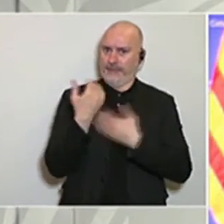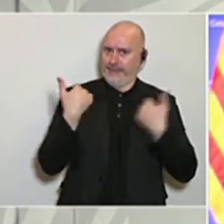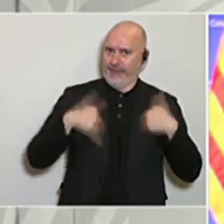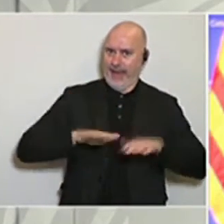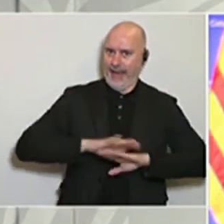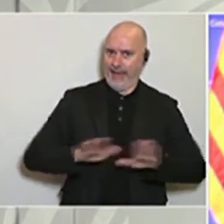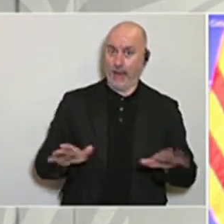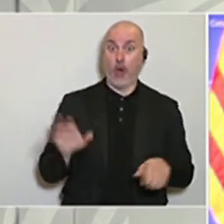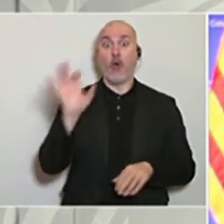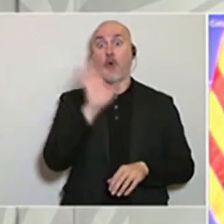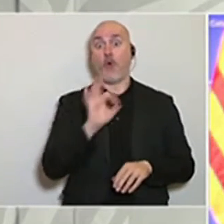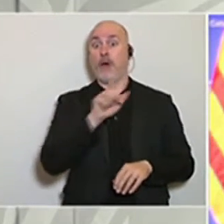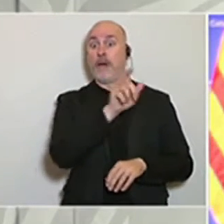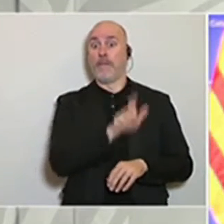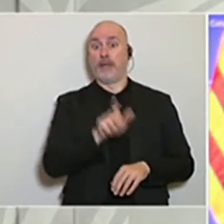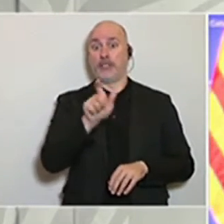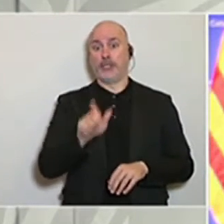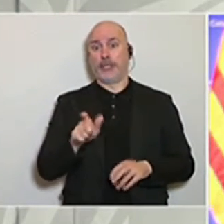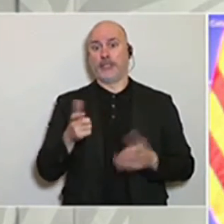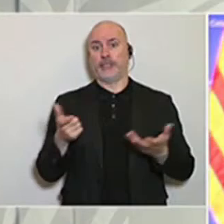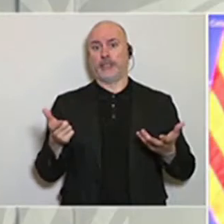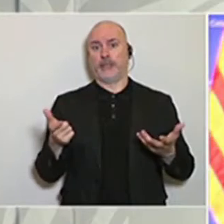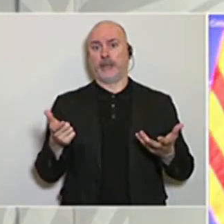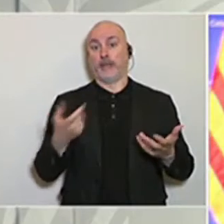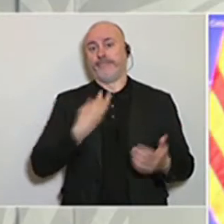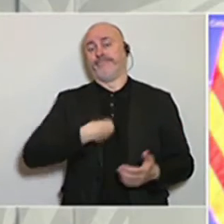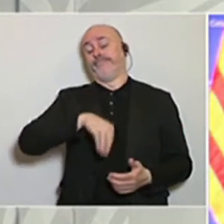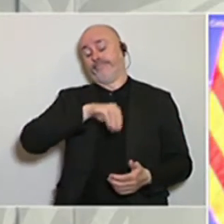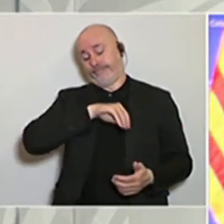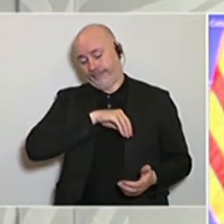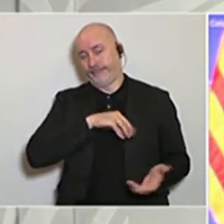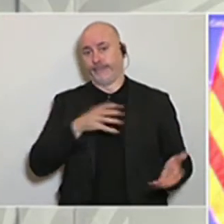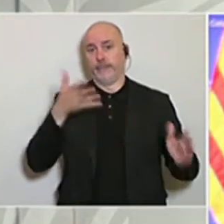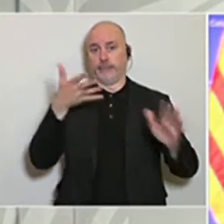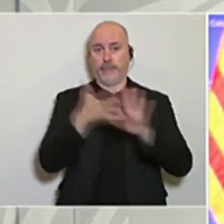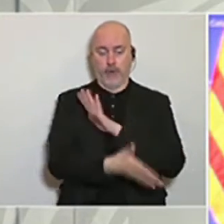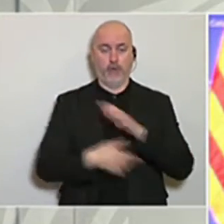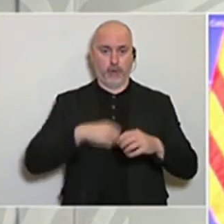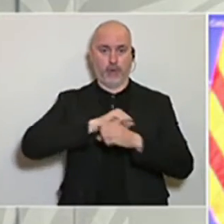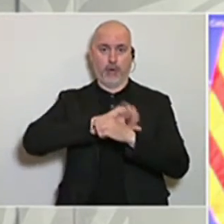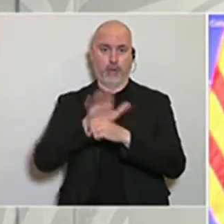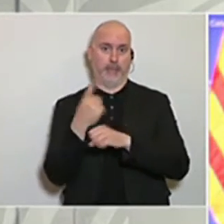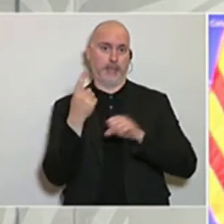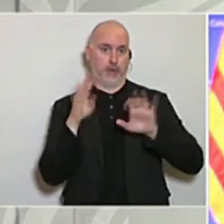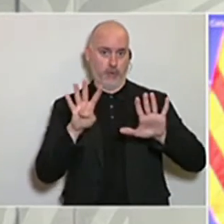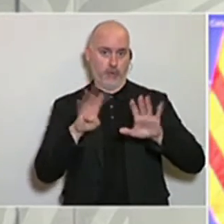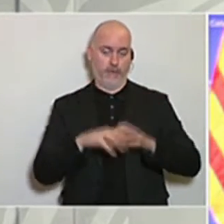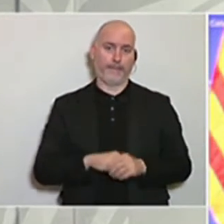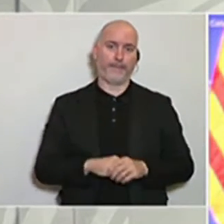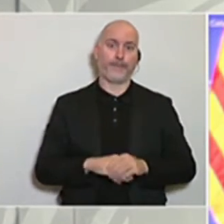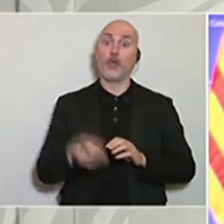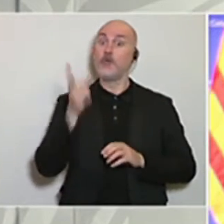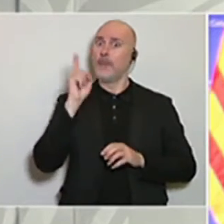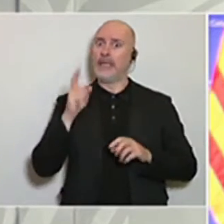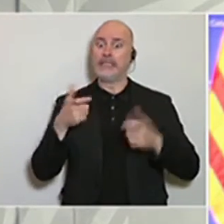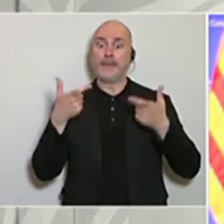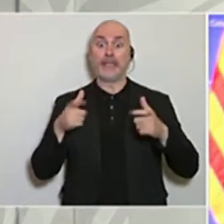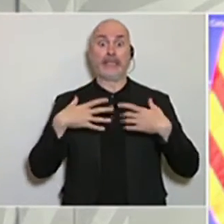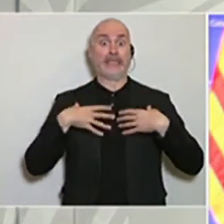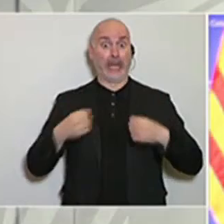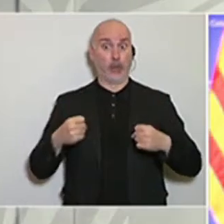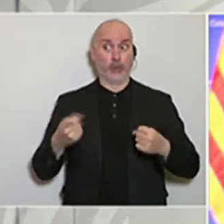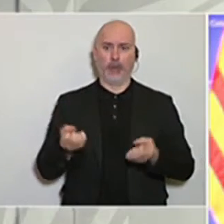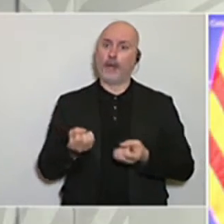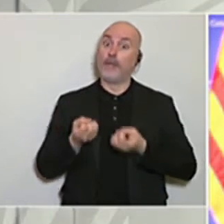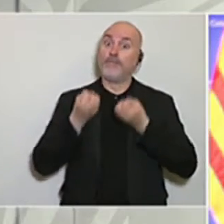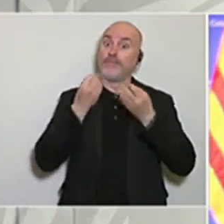totes les persones doncs, que són difuntes a causa de la Covid-19. No només des del Departament de Salut s'han donat